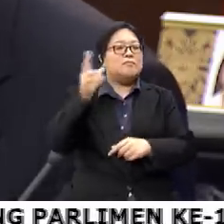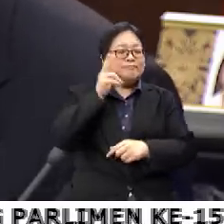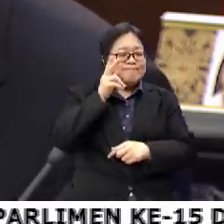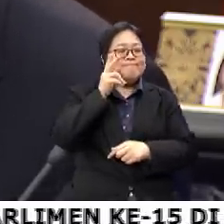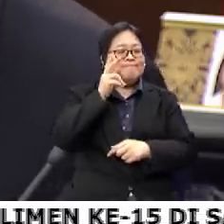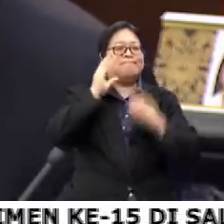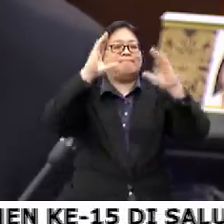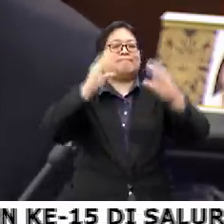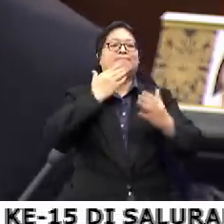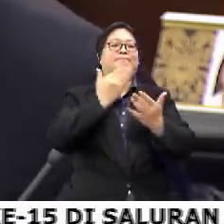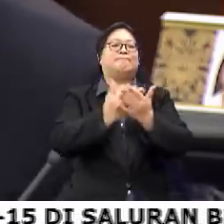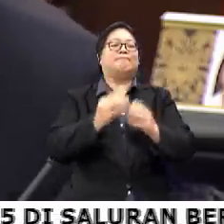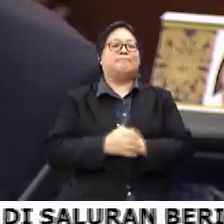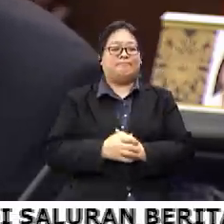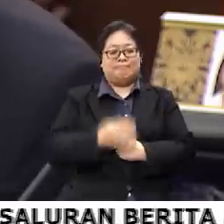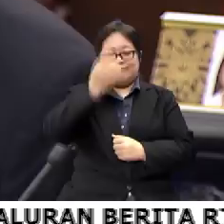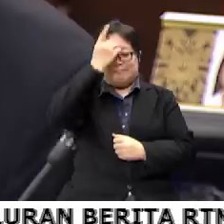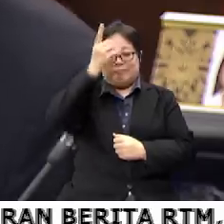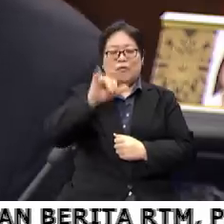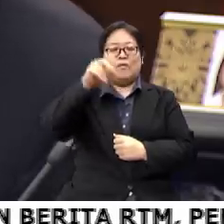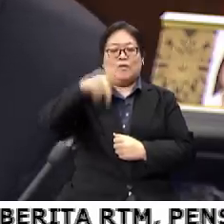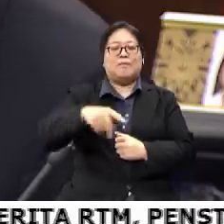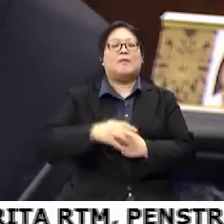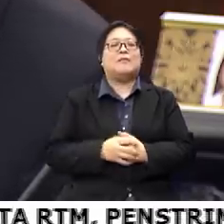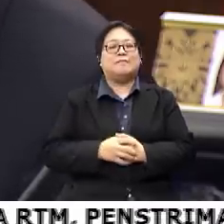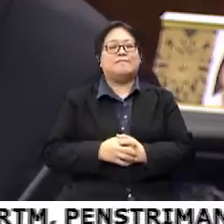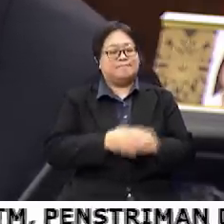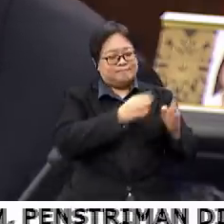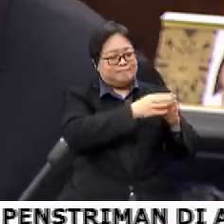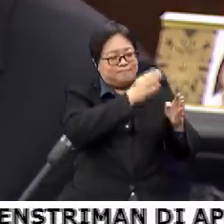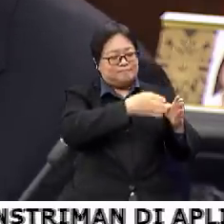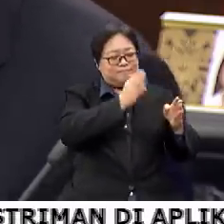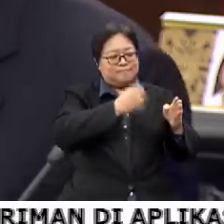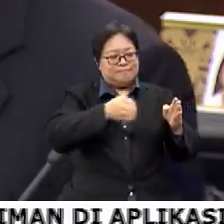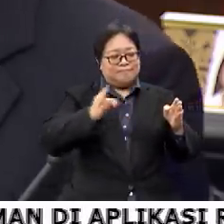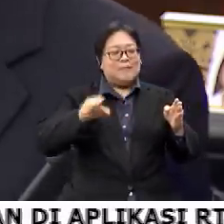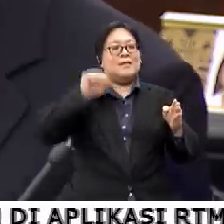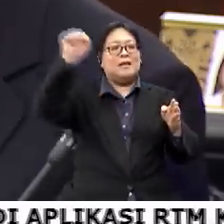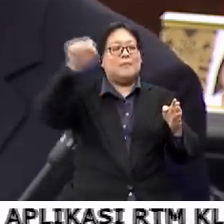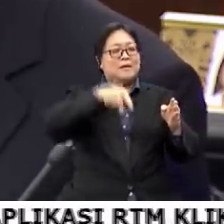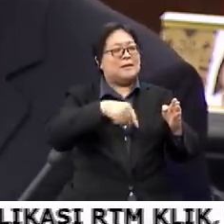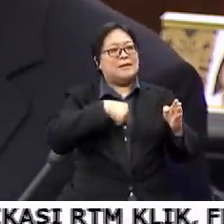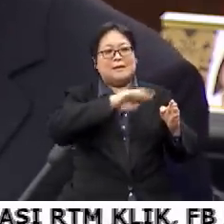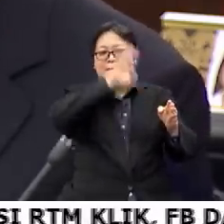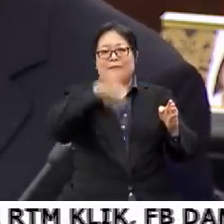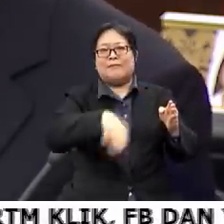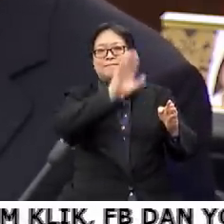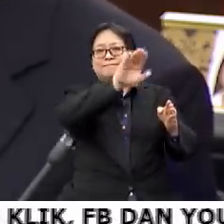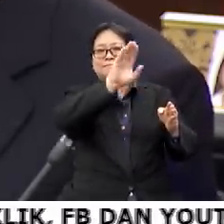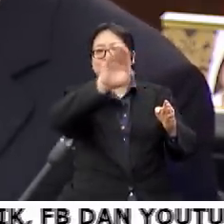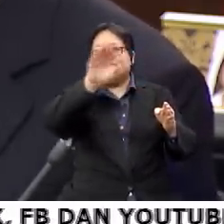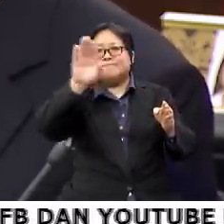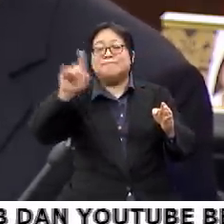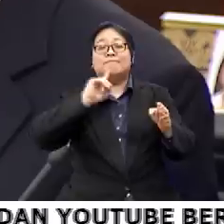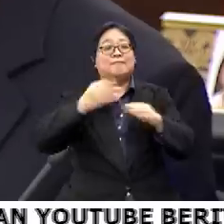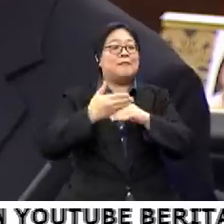secara baik. Datu Yang di-Pertua, bila saya melihat rentetan pemerintahan yang ada di Sabah, saya tidak pernah tegur. Walaupun selepas